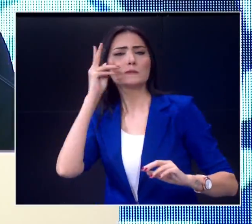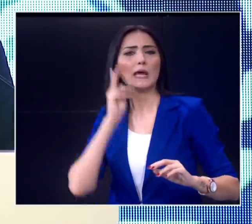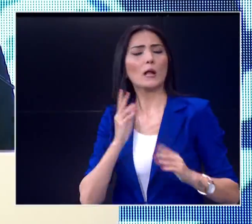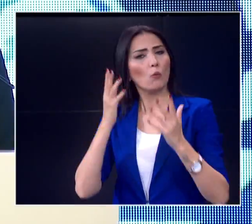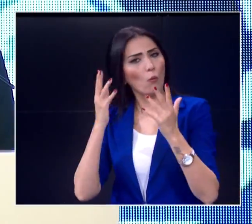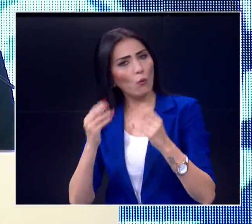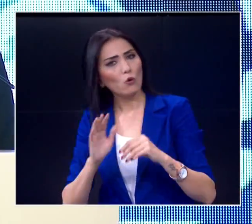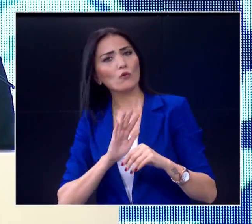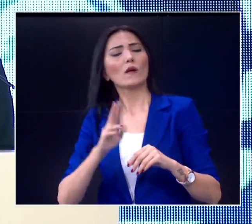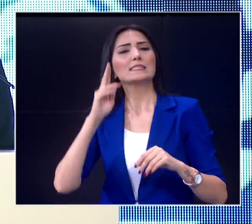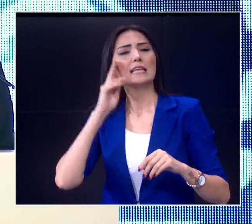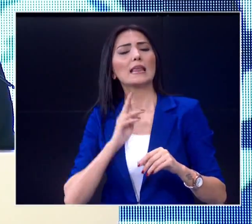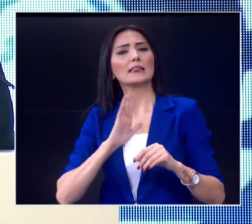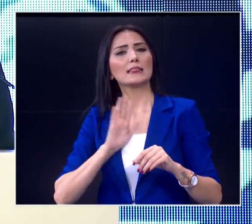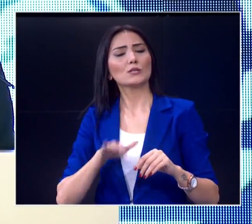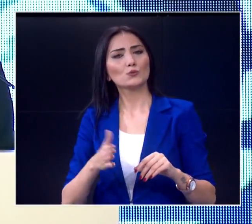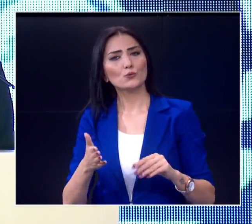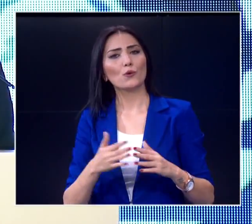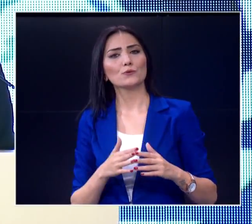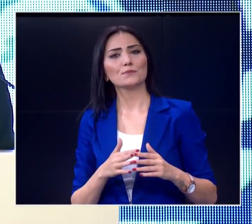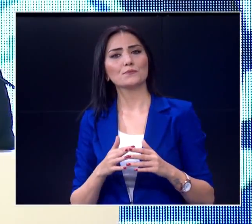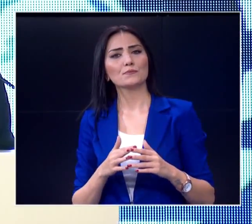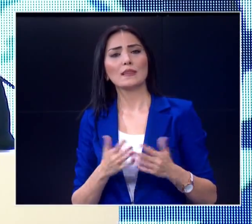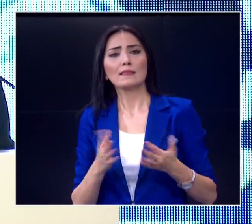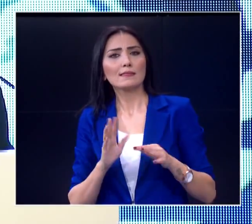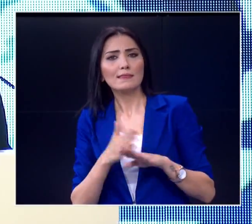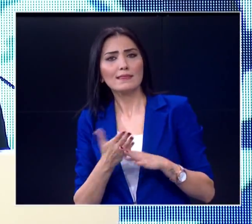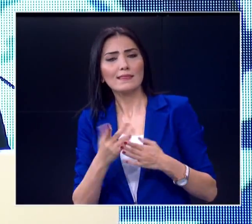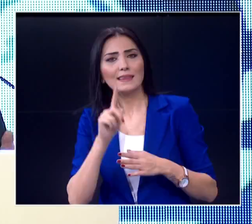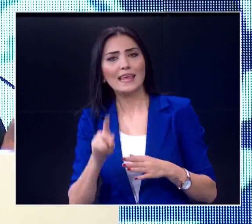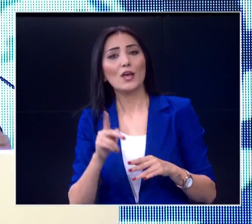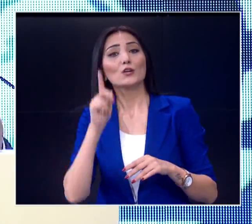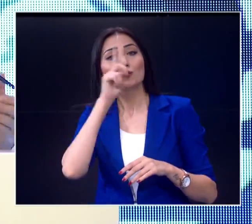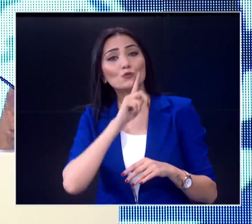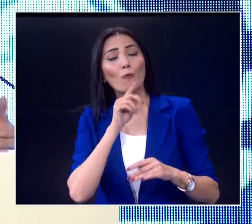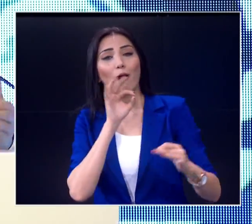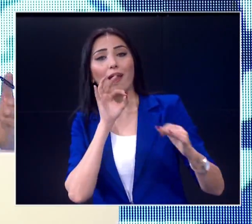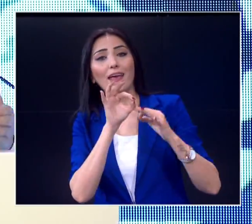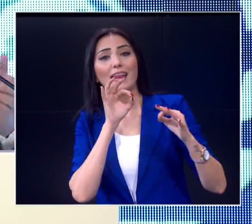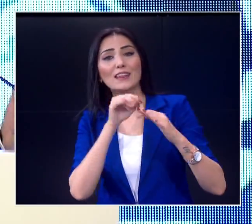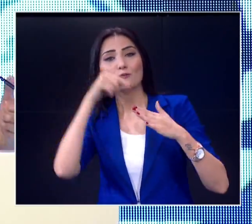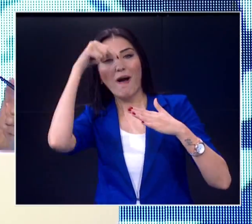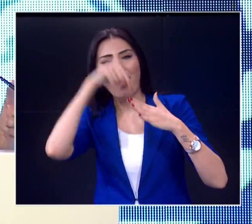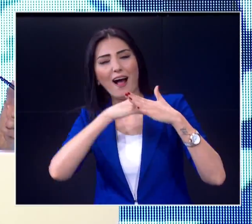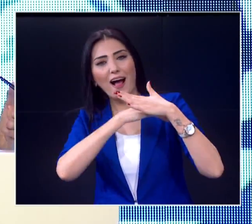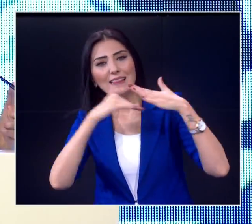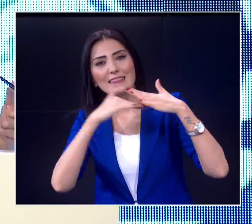zenginleniyor, zenginleşiyor. Niye? Çünkü iletişim altyapısı